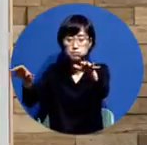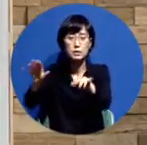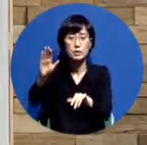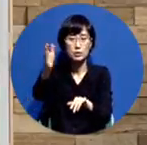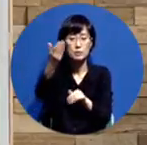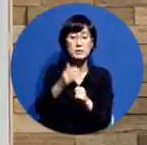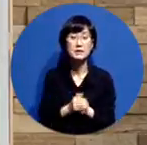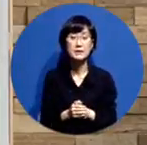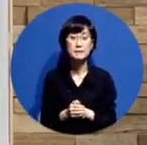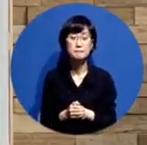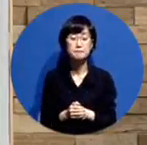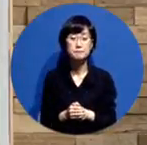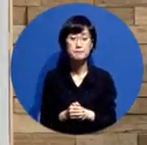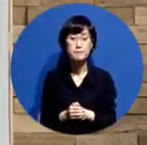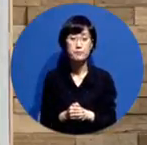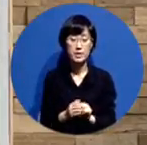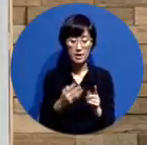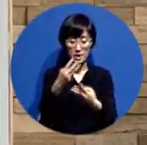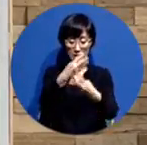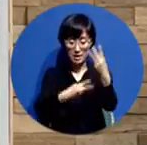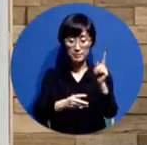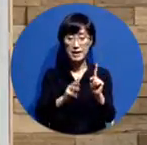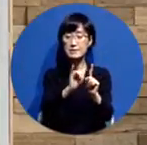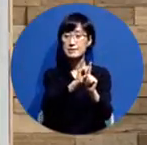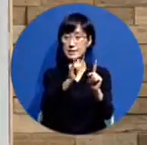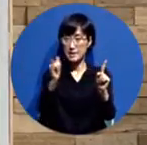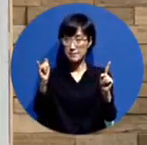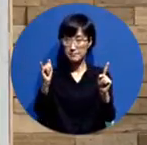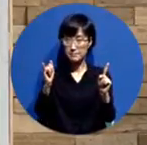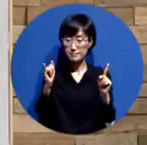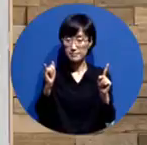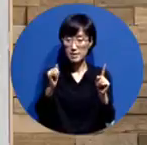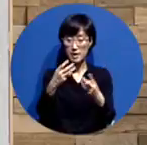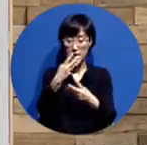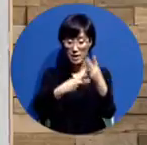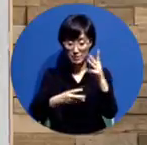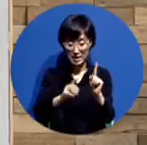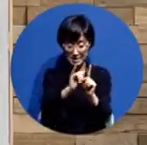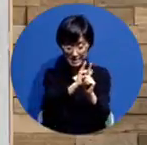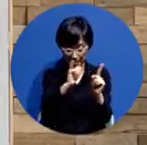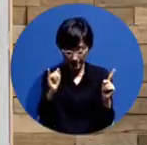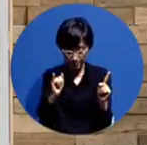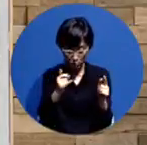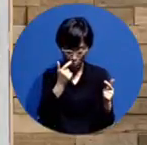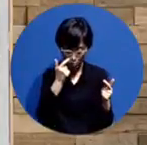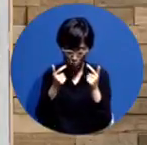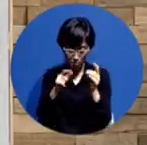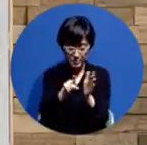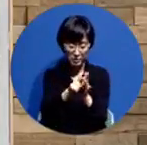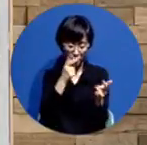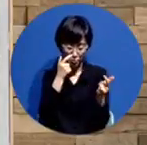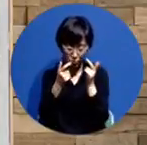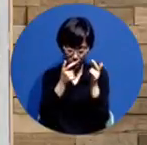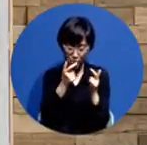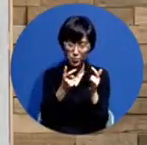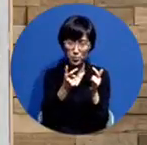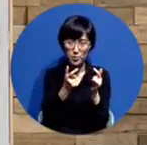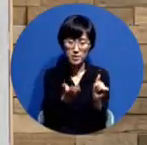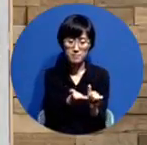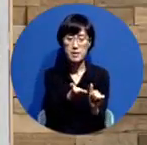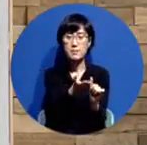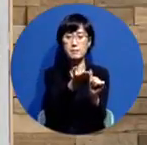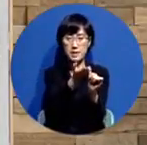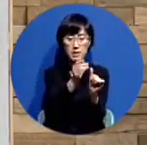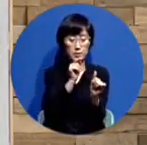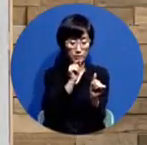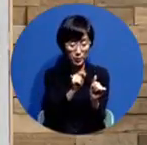课 그렘넌트한명만살리면중국복음안됩니다 这个 remnant 只要他一个人活过来就能够做中国 福音化。와있는 remnant 살려